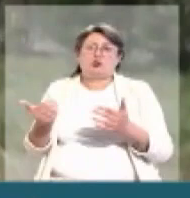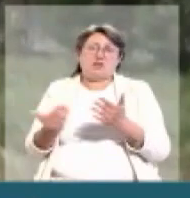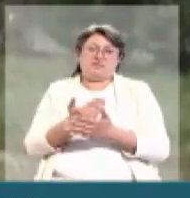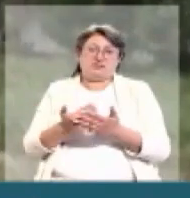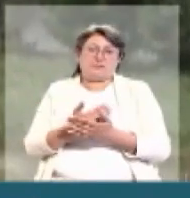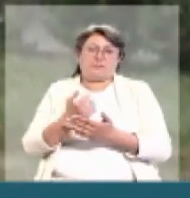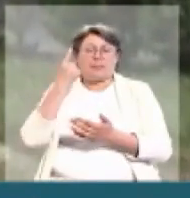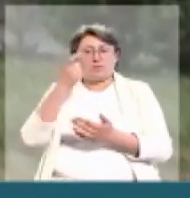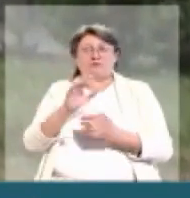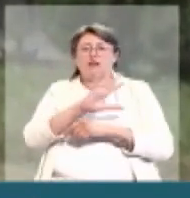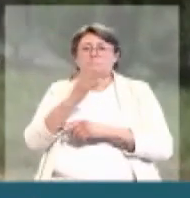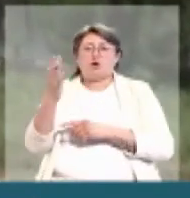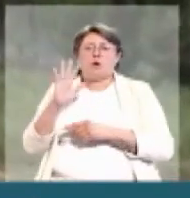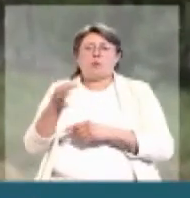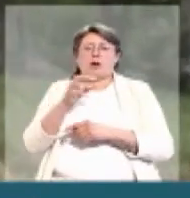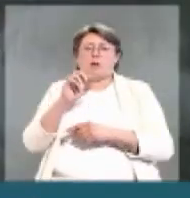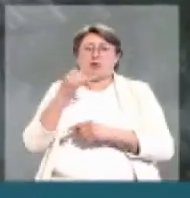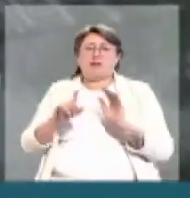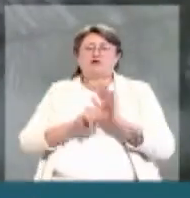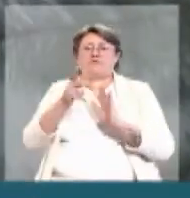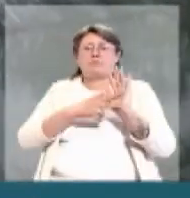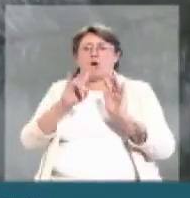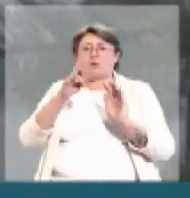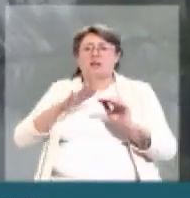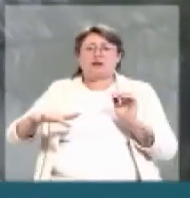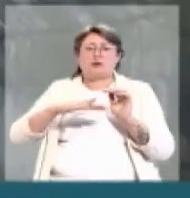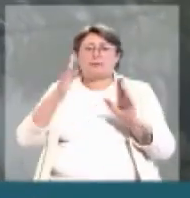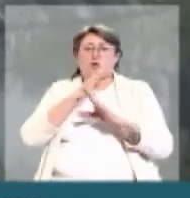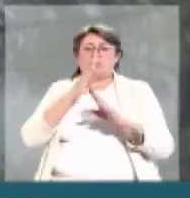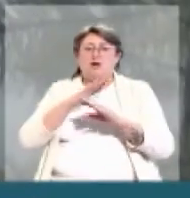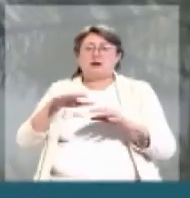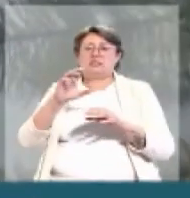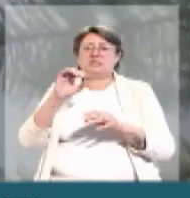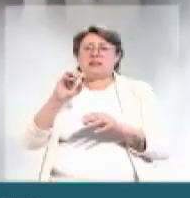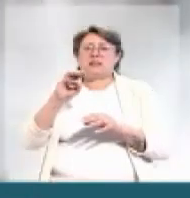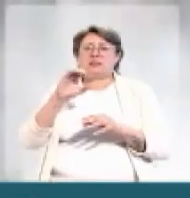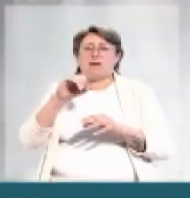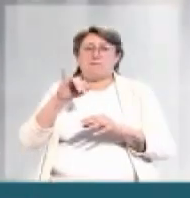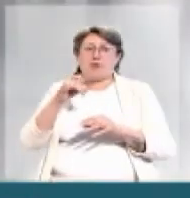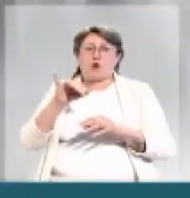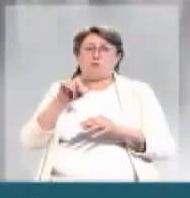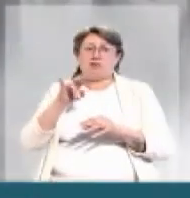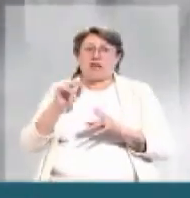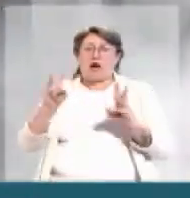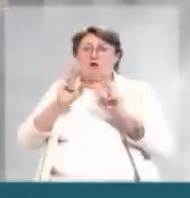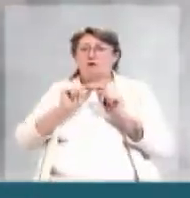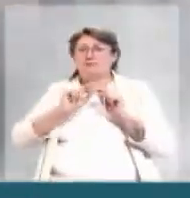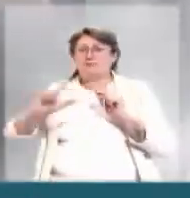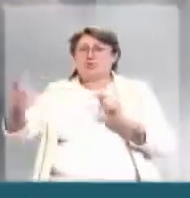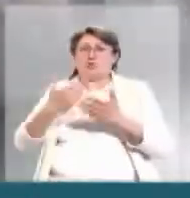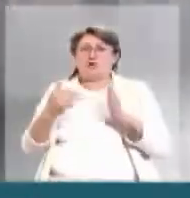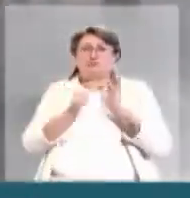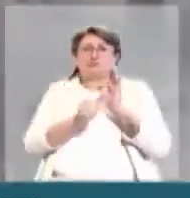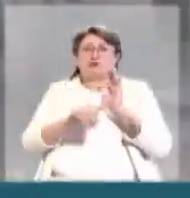новостей. Напомним, лесной пожар в области Абай начался 8 июня на территории природного резервата Семей-Орманы. Огонь распространился на территорию